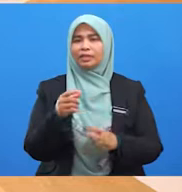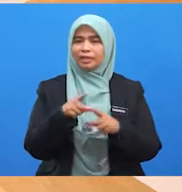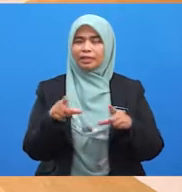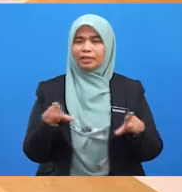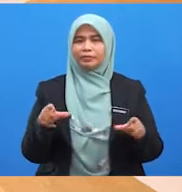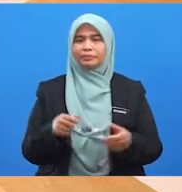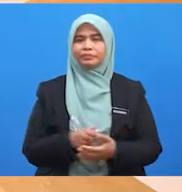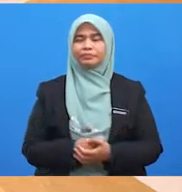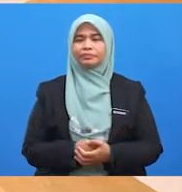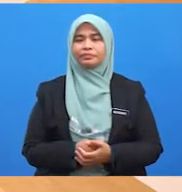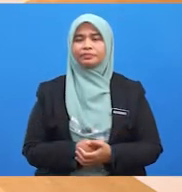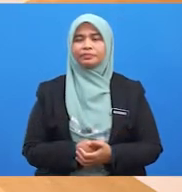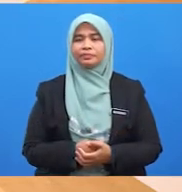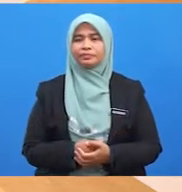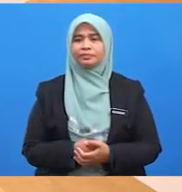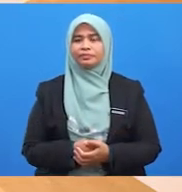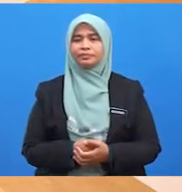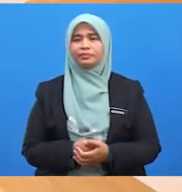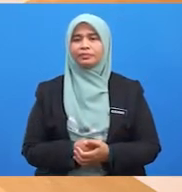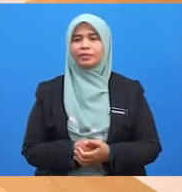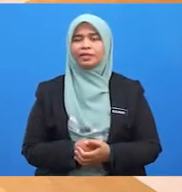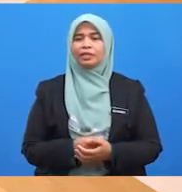Myanmar, Vietnam dan juga China.